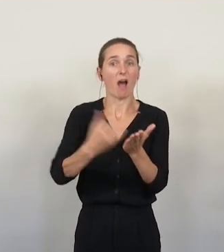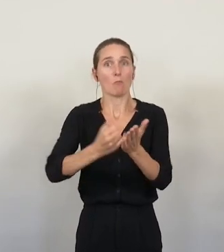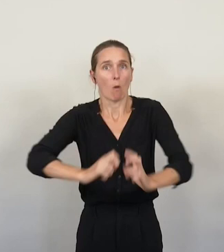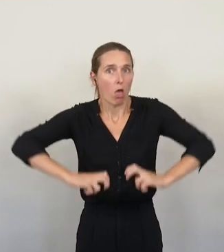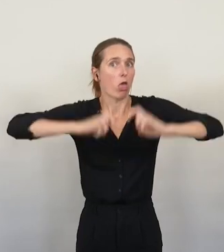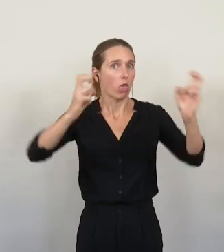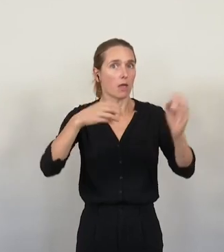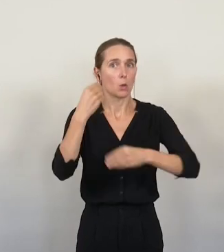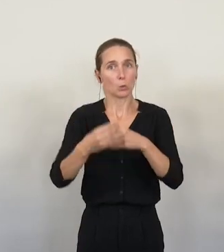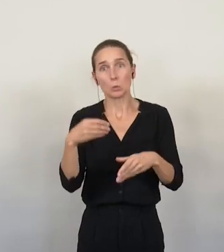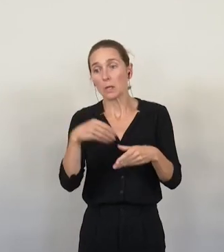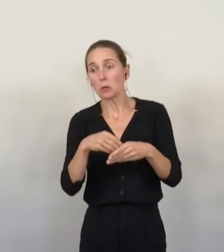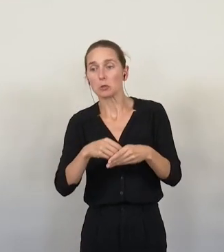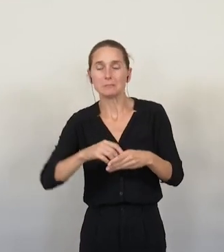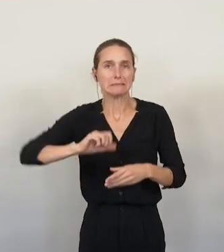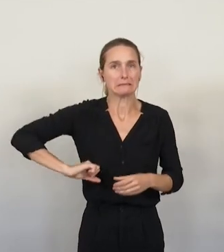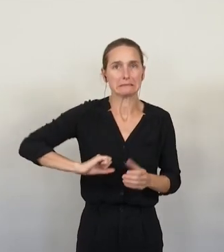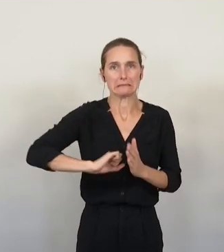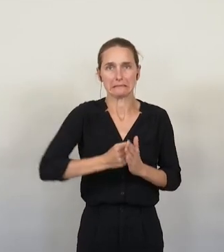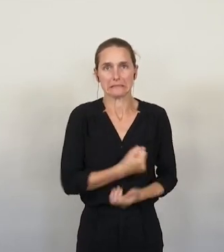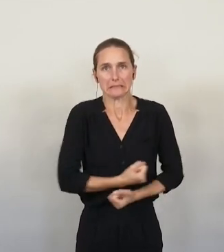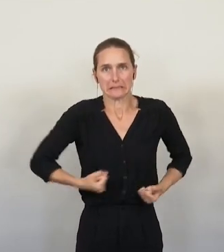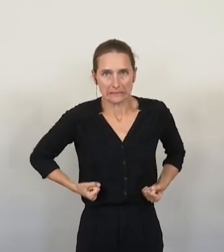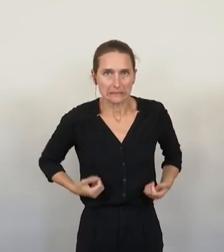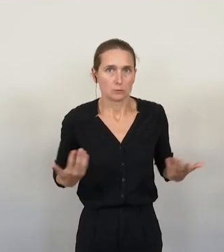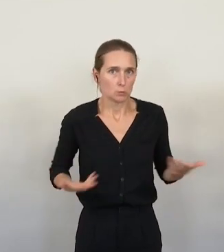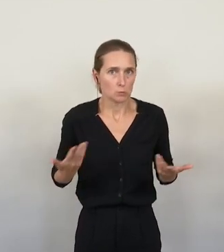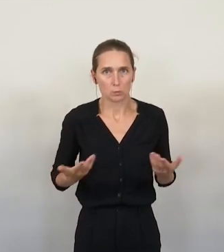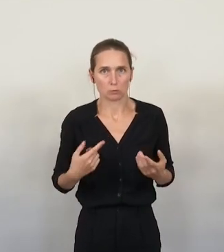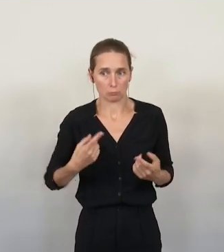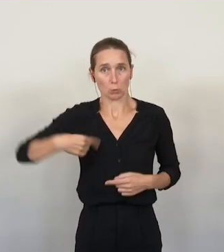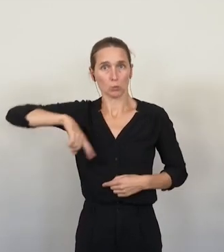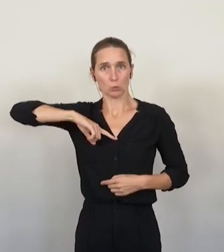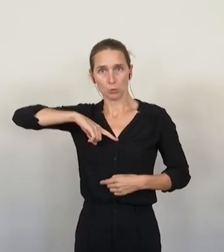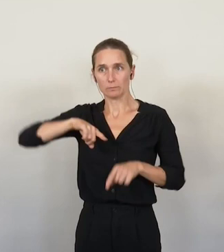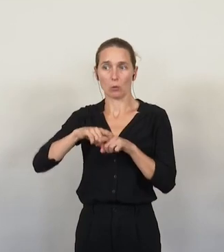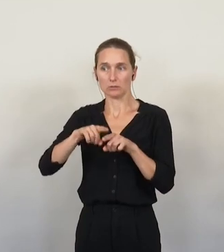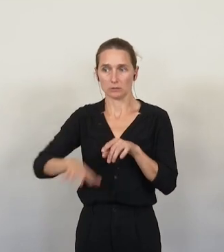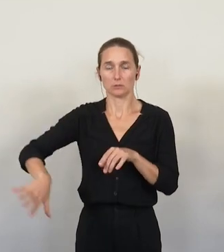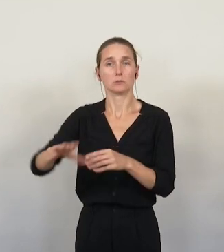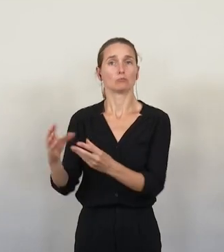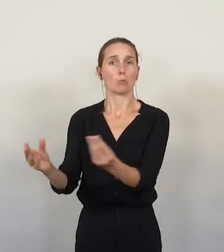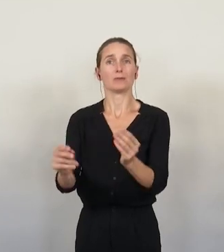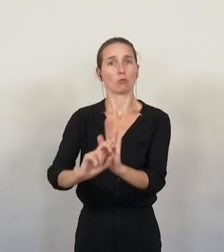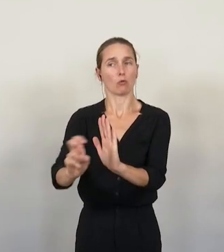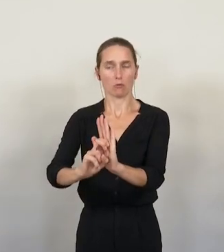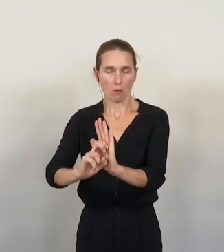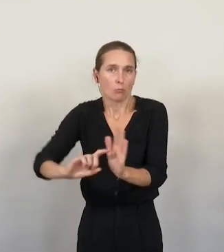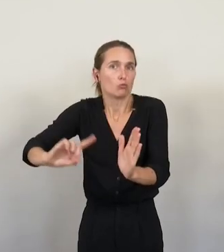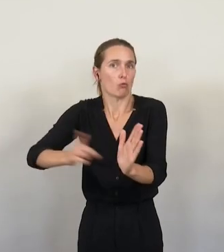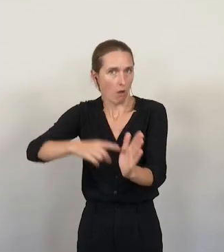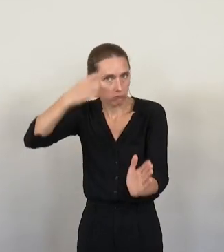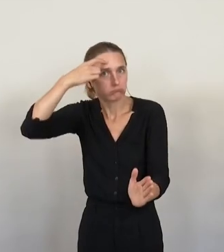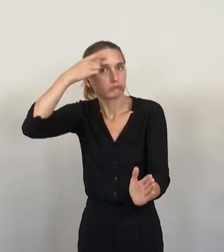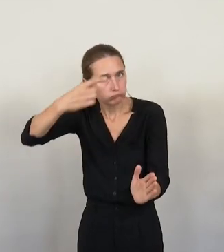que le municipal et les grrenoblois sont en droit de savoir ce qu'il en est à ce sujet troisième point qui